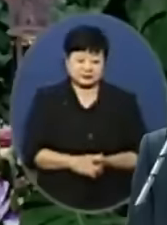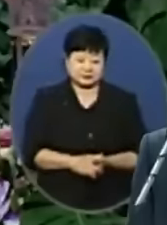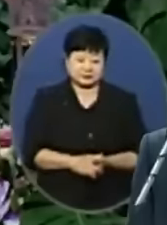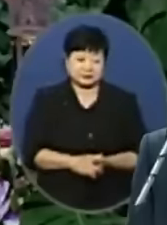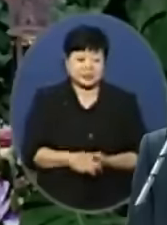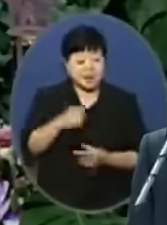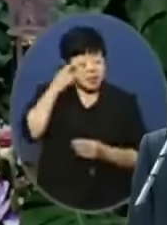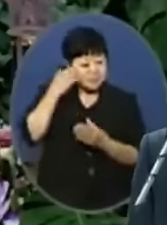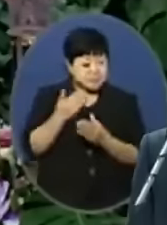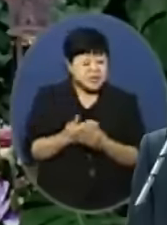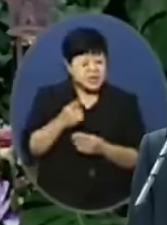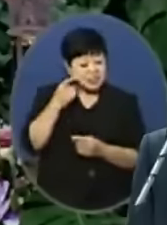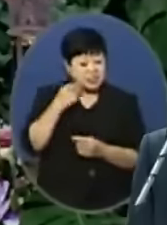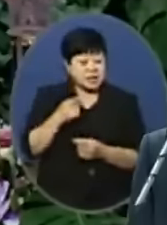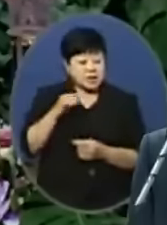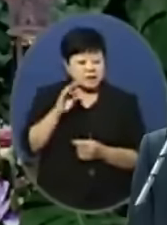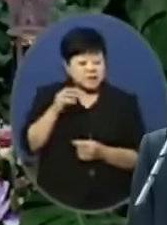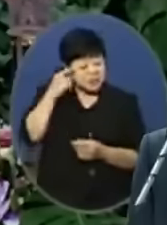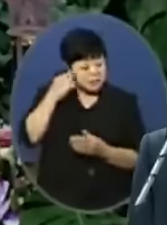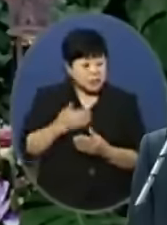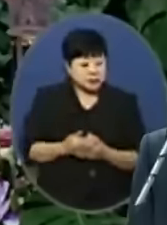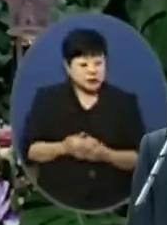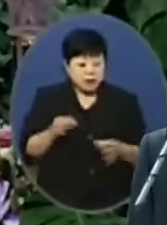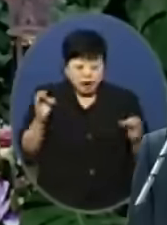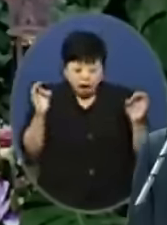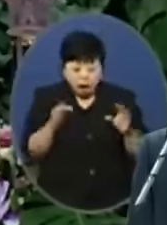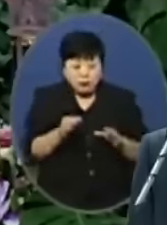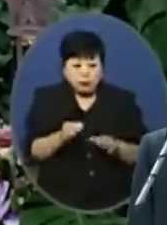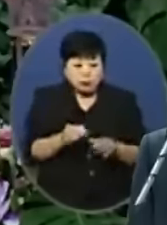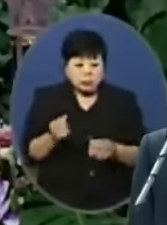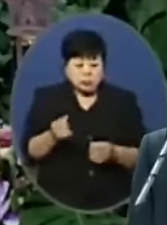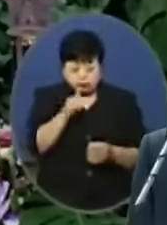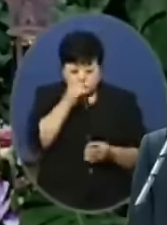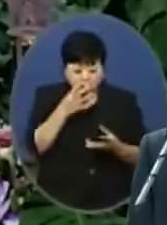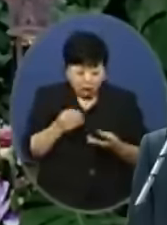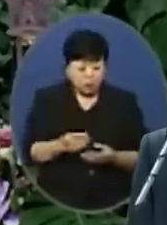노만 빈센트 필 박사님이 당신 들어올 때 아무것도 없다 했는데 왜 그렇게 많냐?